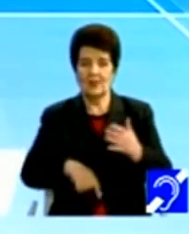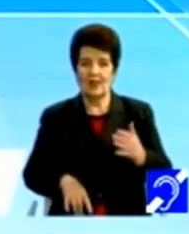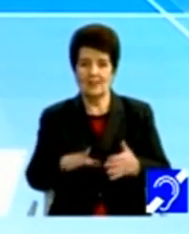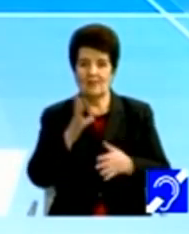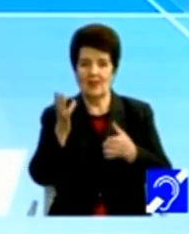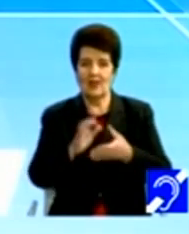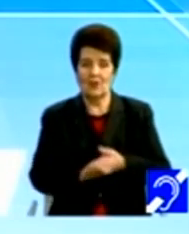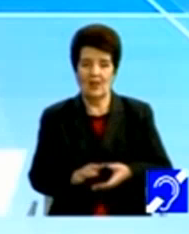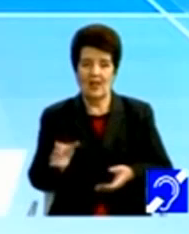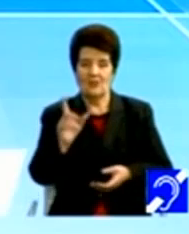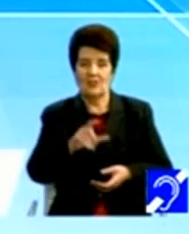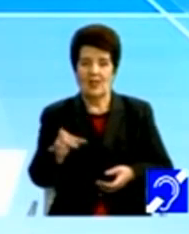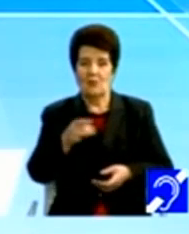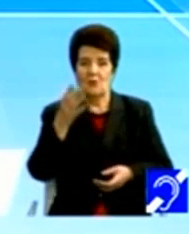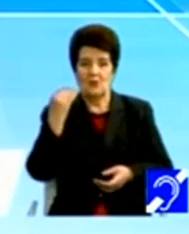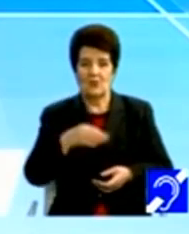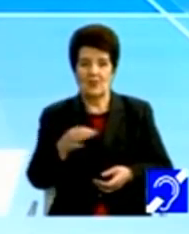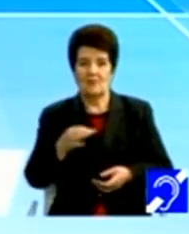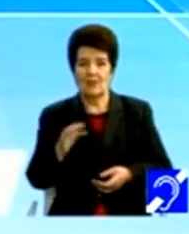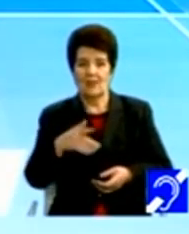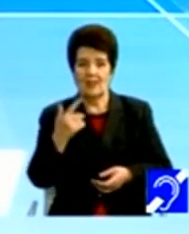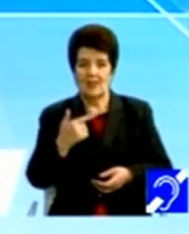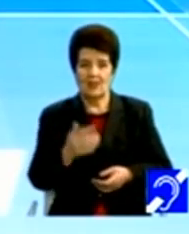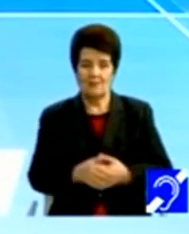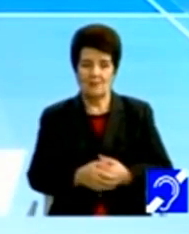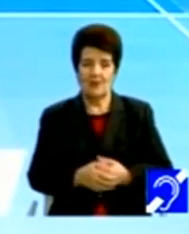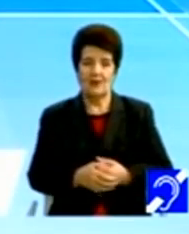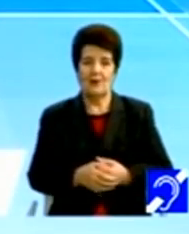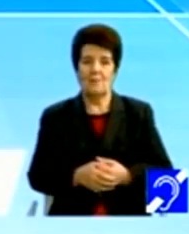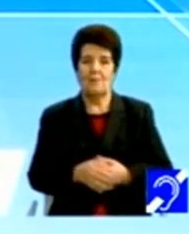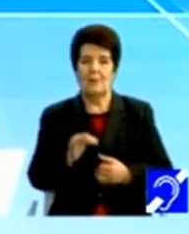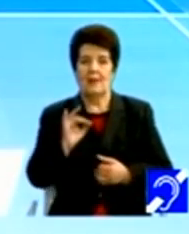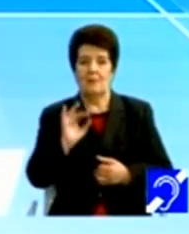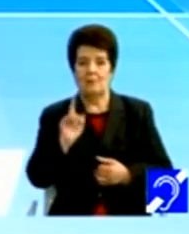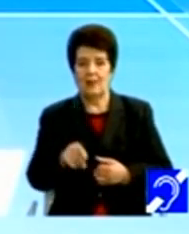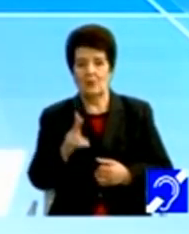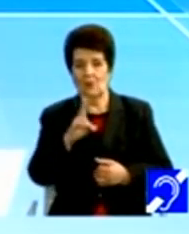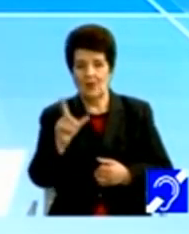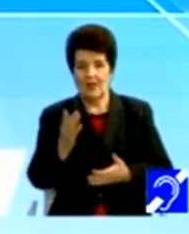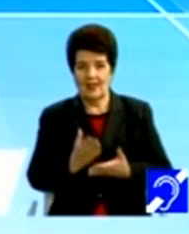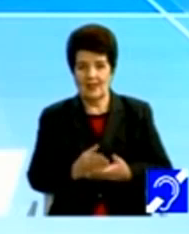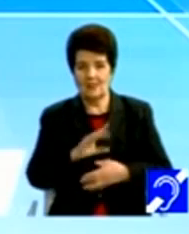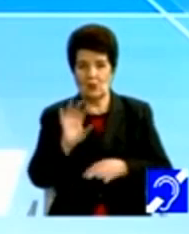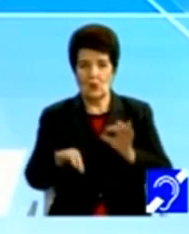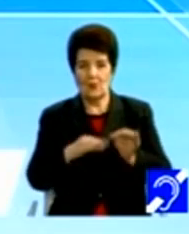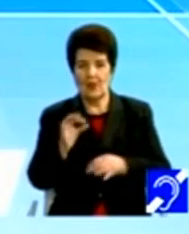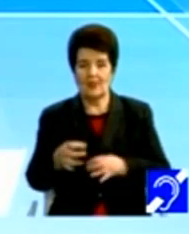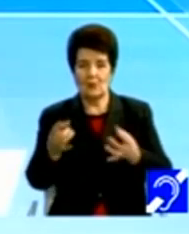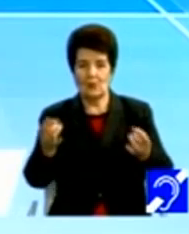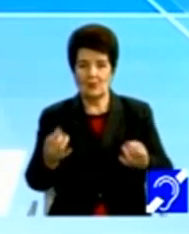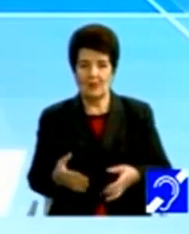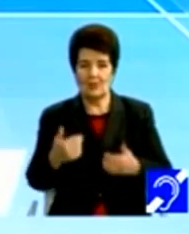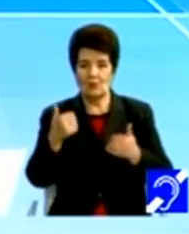reuni cetățenii Republicii Moldova, indiferent de limba și originile etnice pe care le are, pentru că este un proiect de